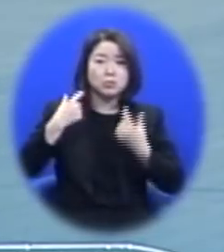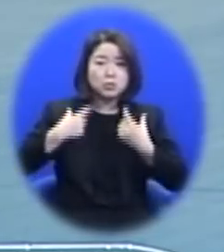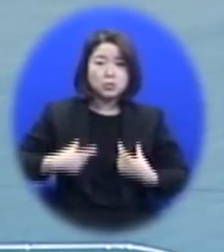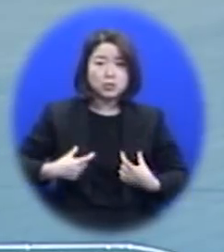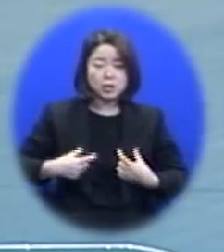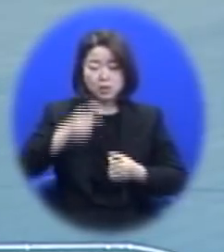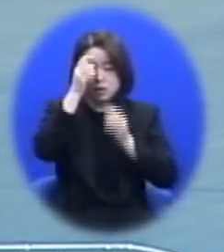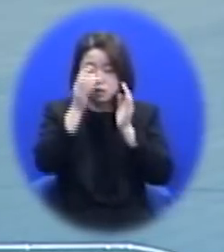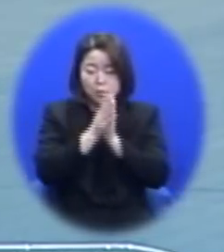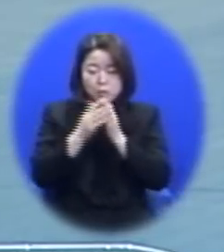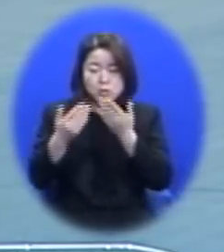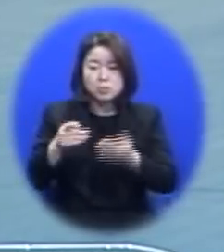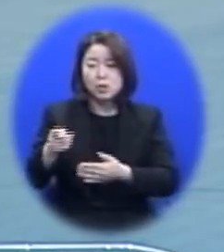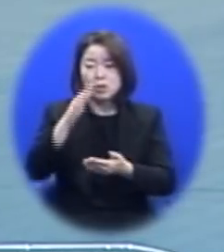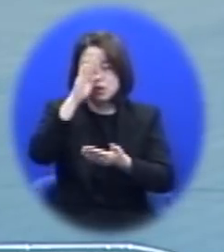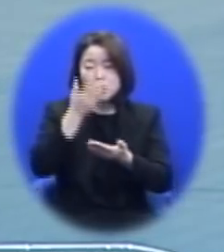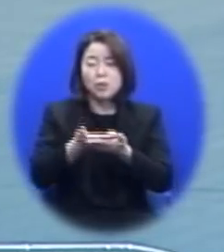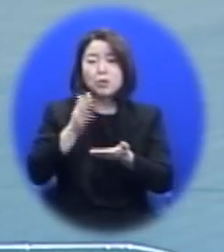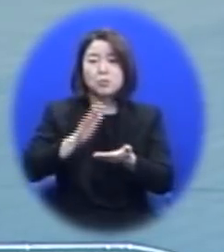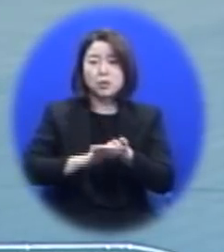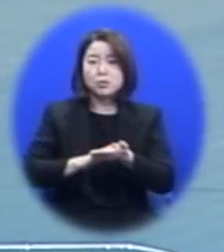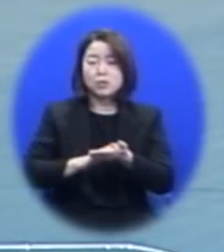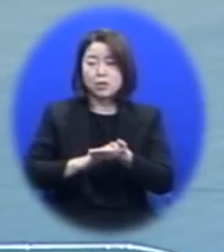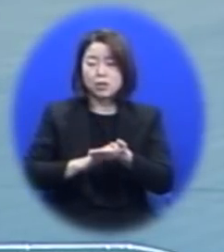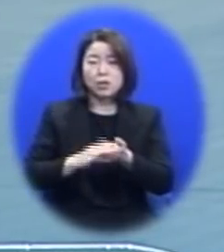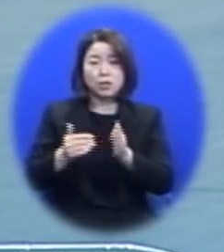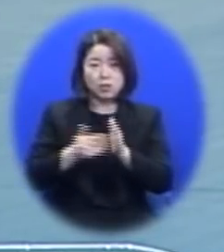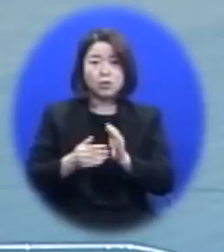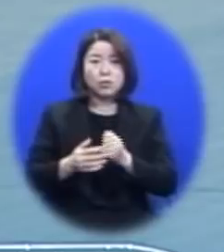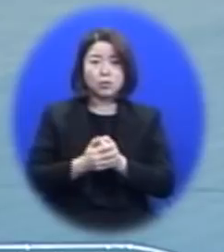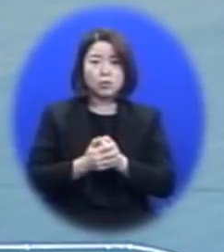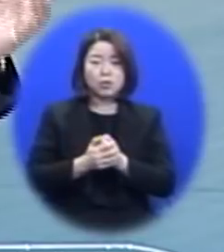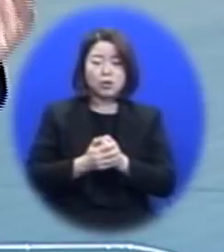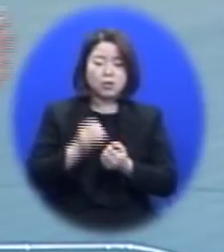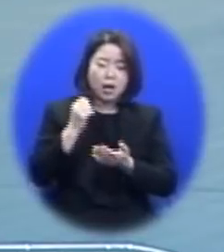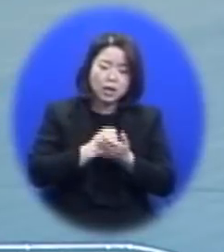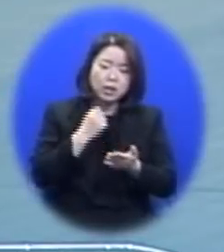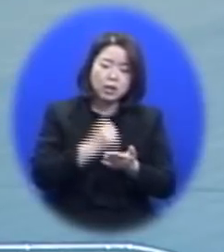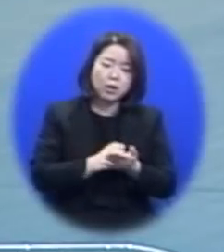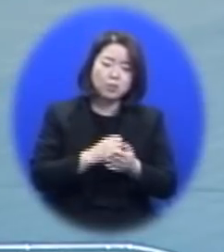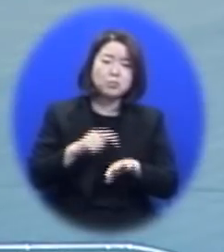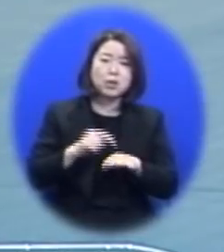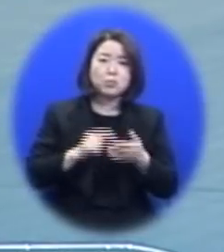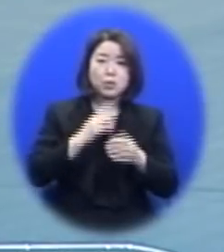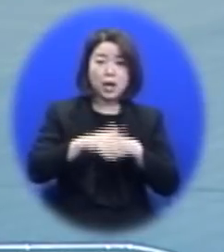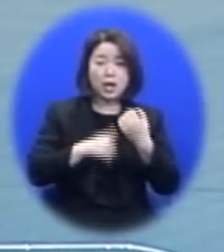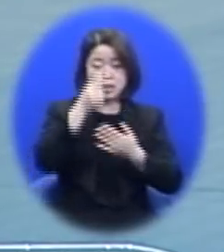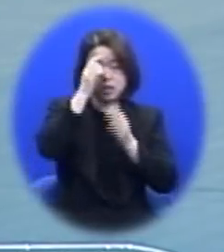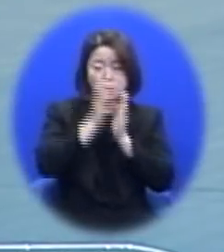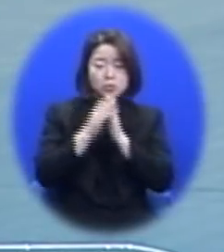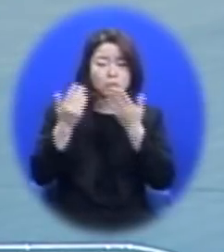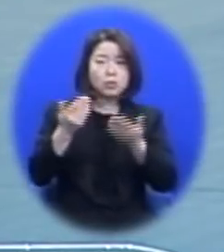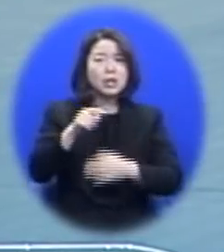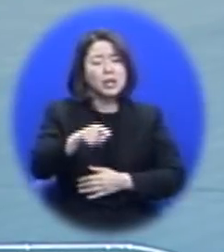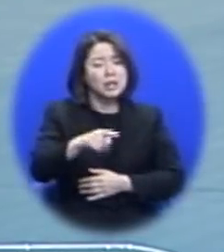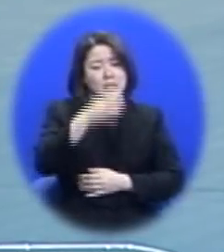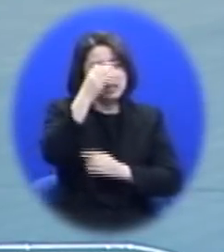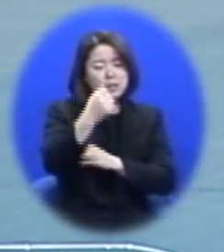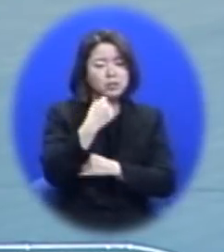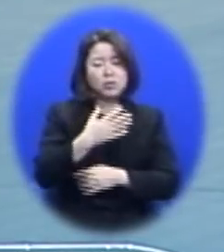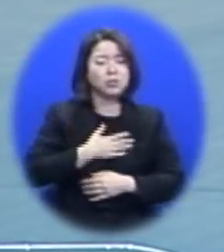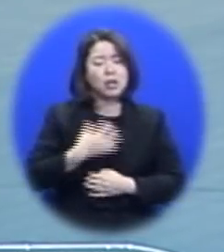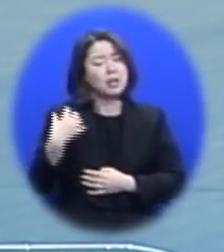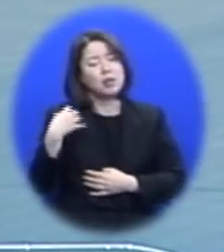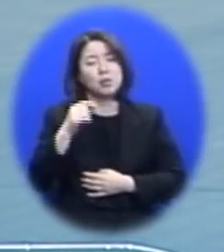앞에 너무 안타까운 마음으로 기도했어요. 하나님, 제가 이걸 감당을 못하겠습니다. 사람들이 다 나를